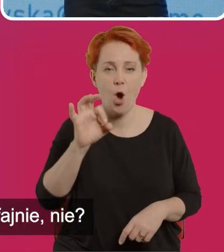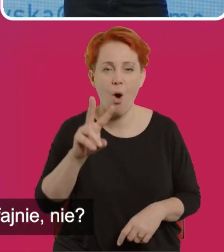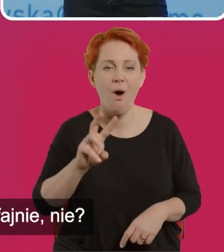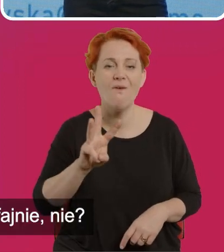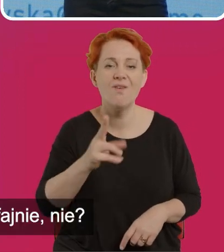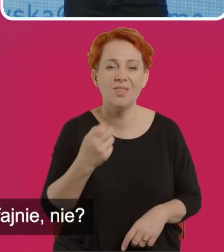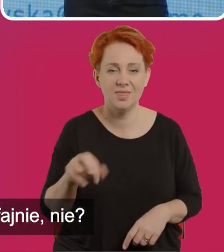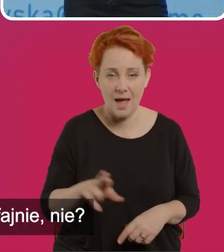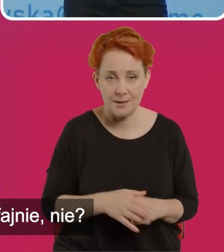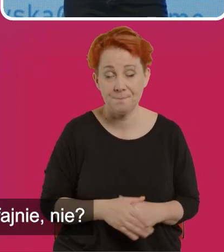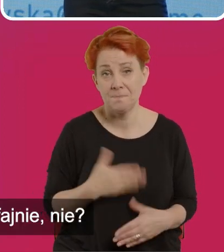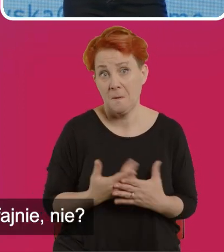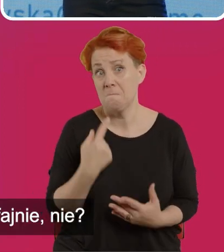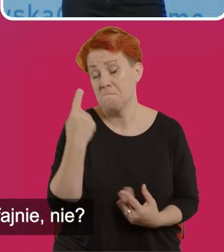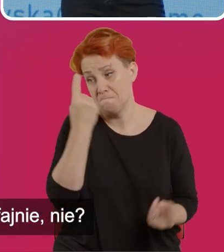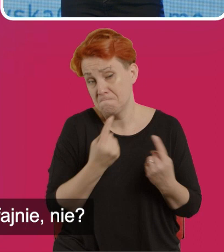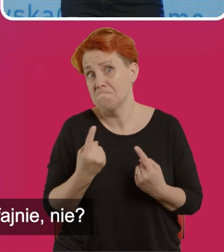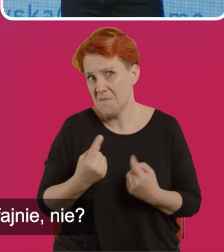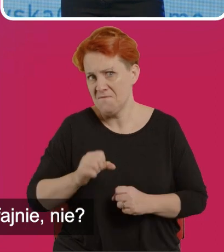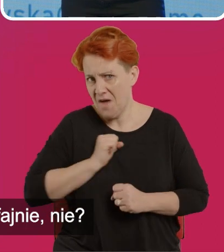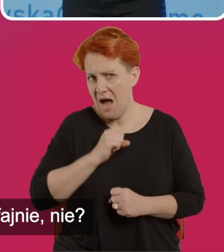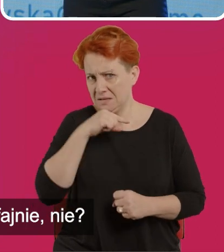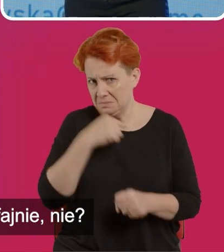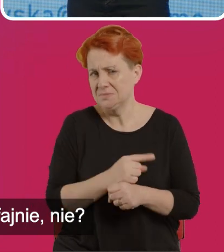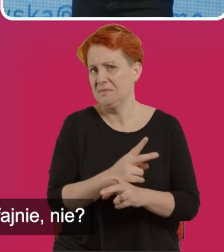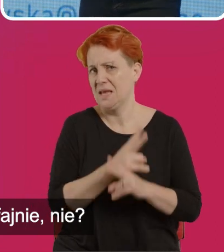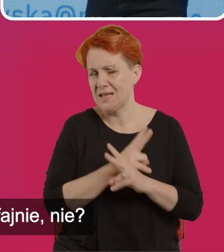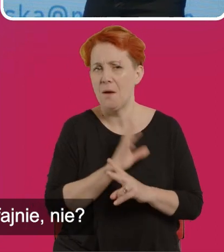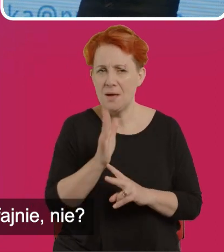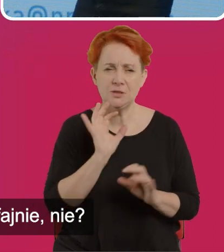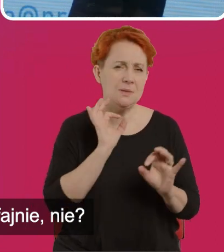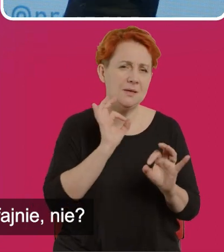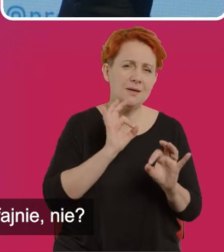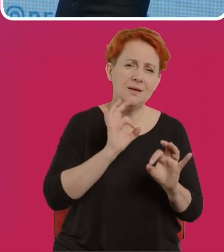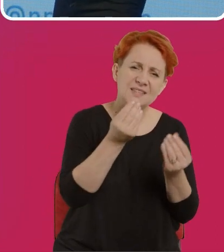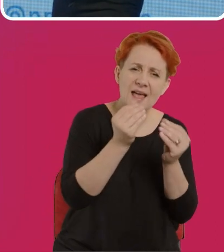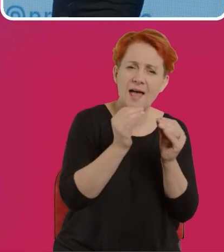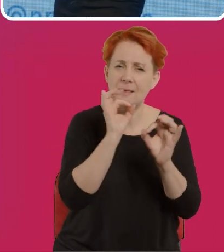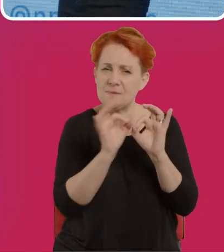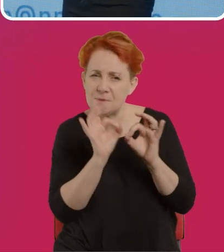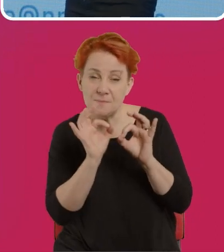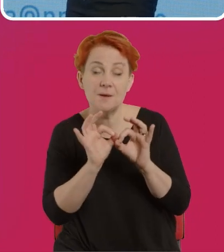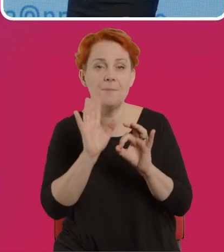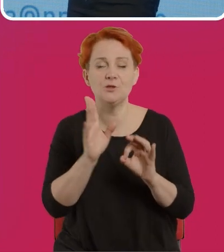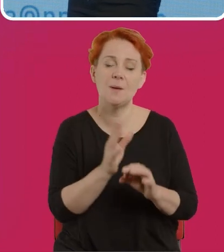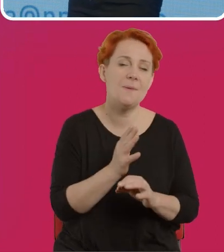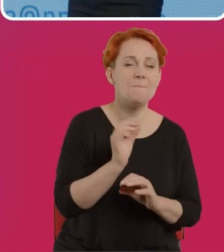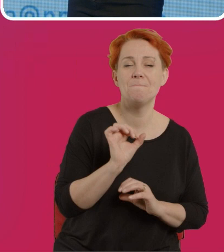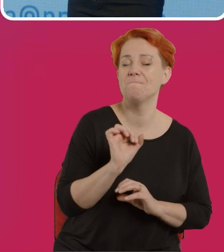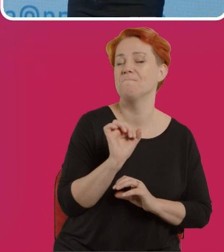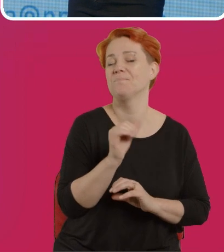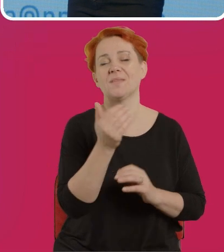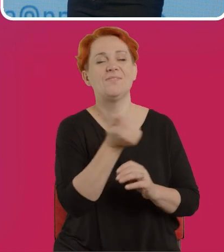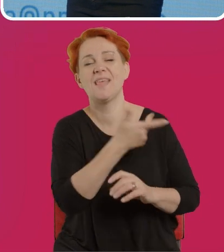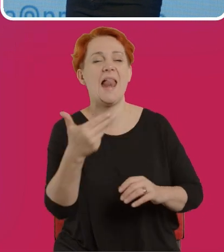niezależni będziemy skalować, kurczę, miliony będziemy zarabiać, nie? No fajnie, nie? Przez pierwszy czas, mam